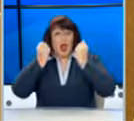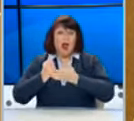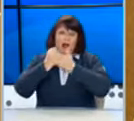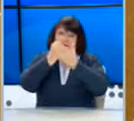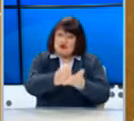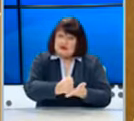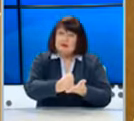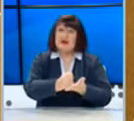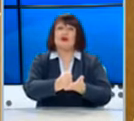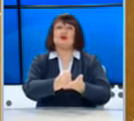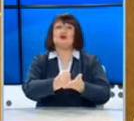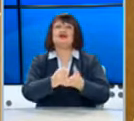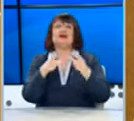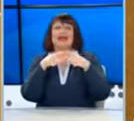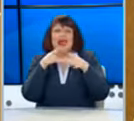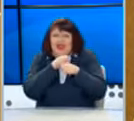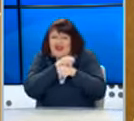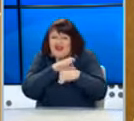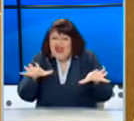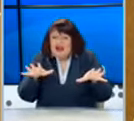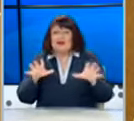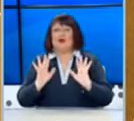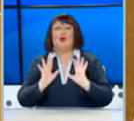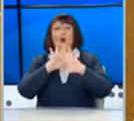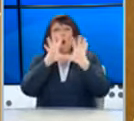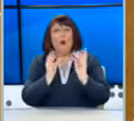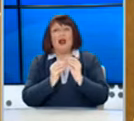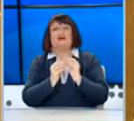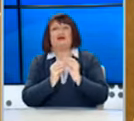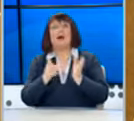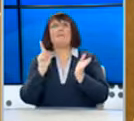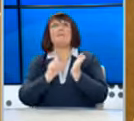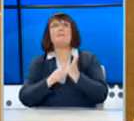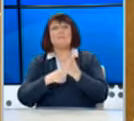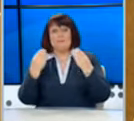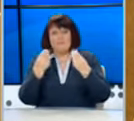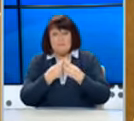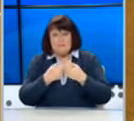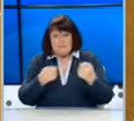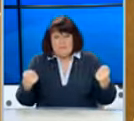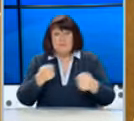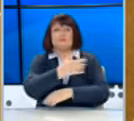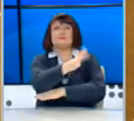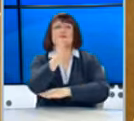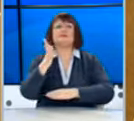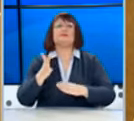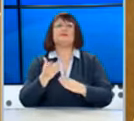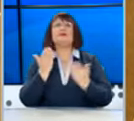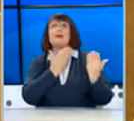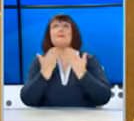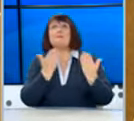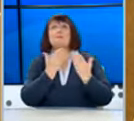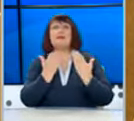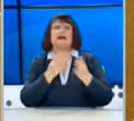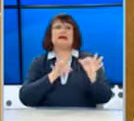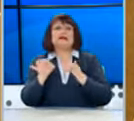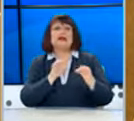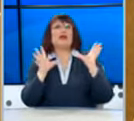την δικτύωση. Πρέπει να εκπονηθούν και να εφαρμοστούν δασικές διαχειριστικές μελέτες και αντιπυρικά